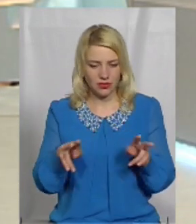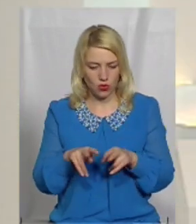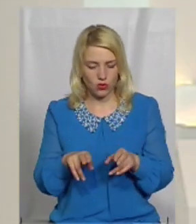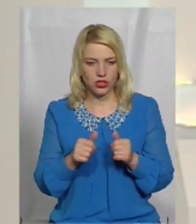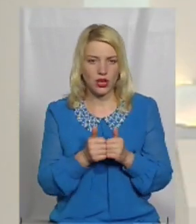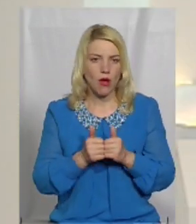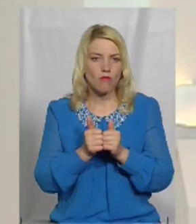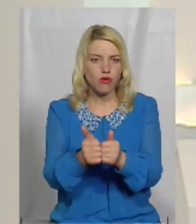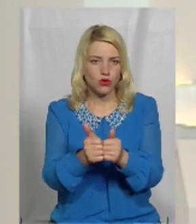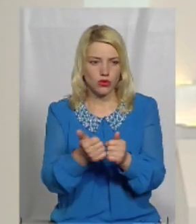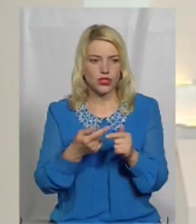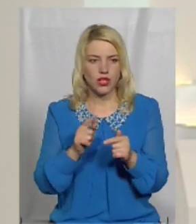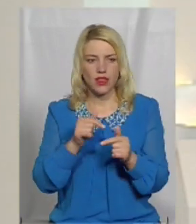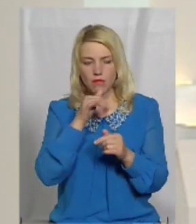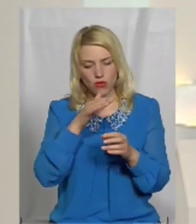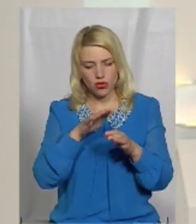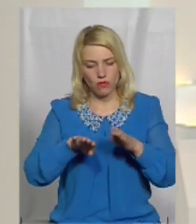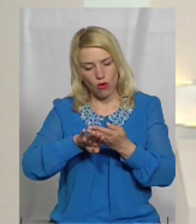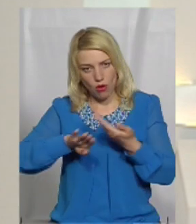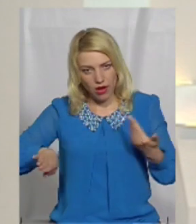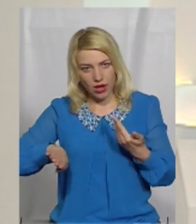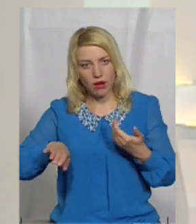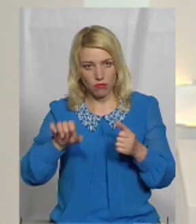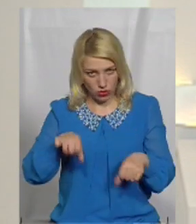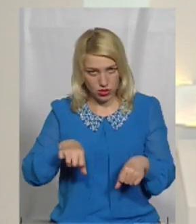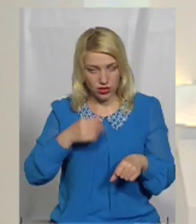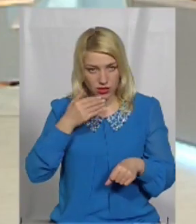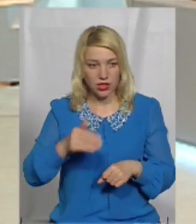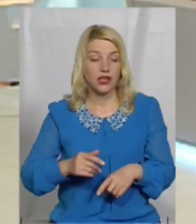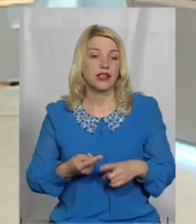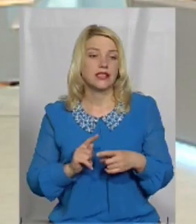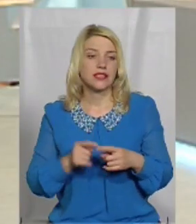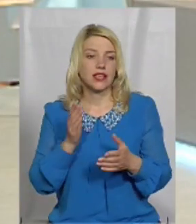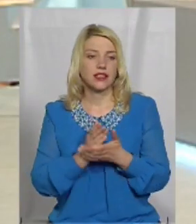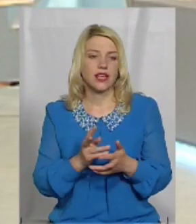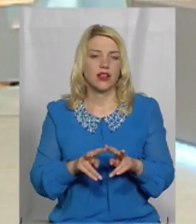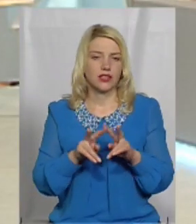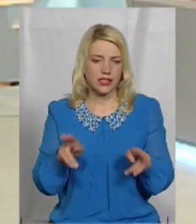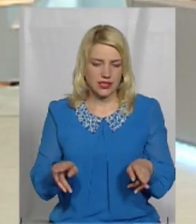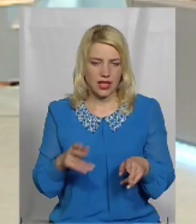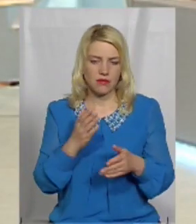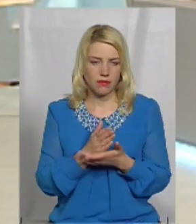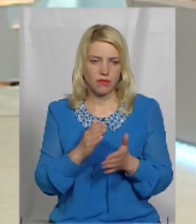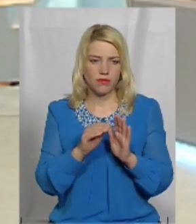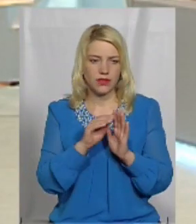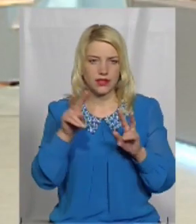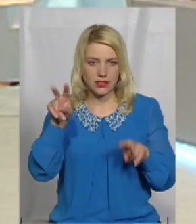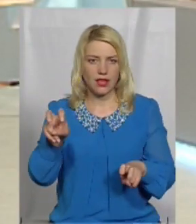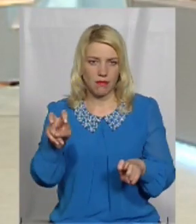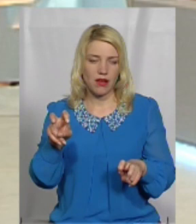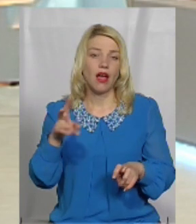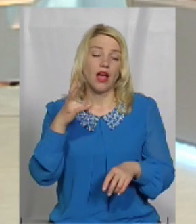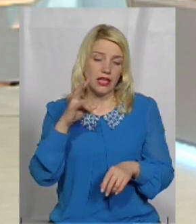поруч. Неможливо розмовляти окремо одна про одну? Так, так. Це є одна та сама тема,